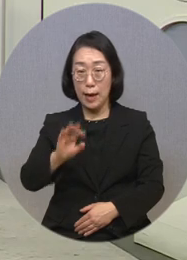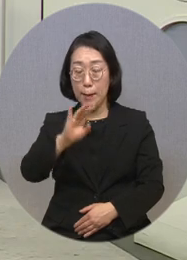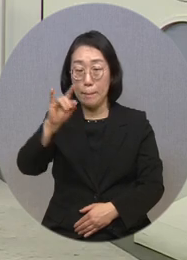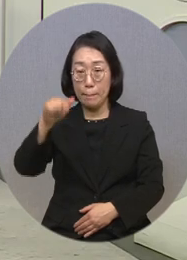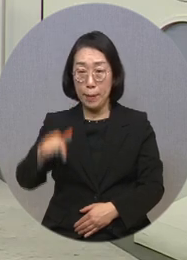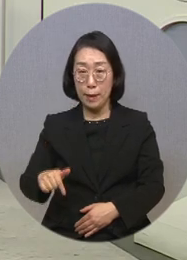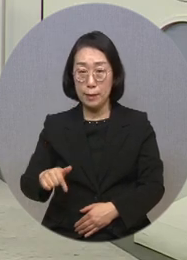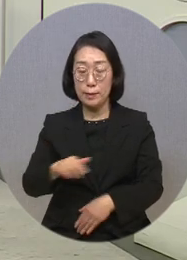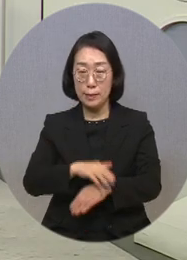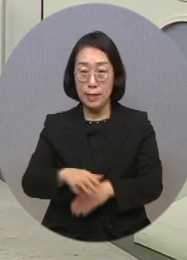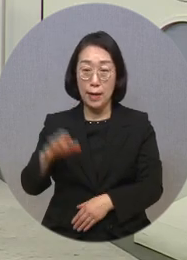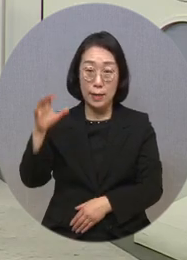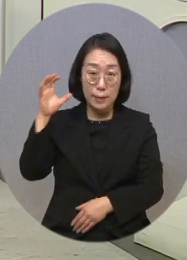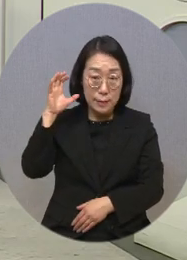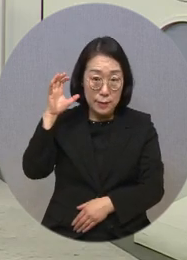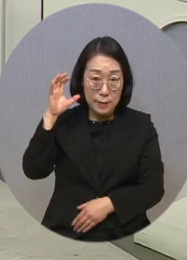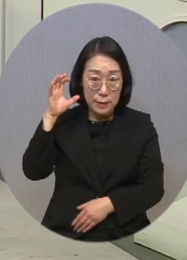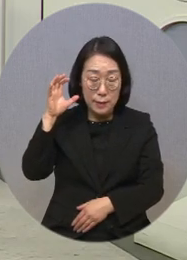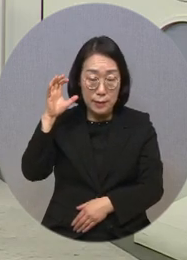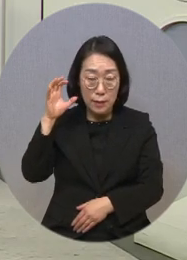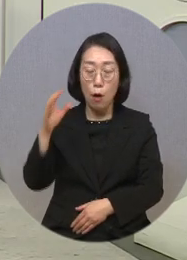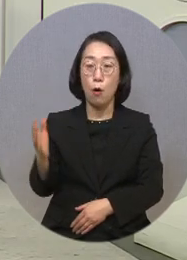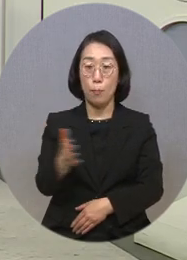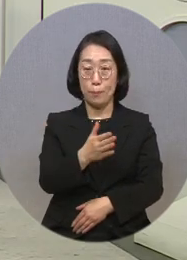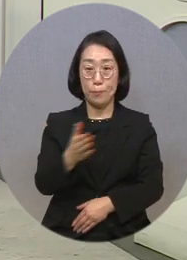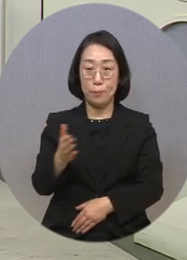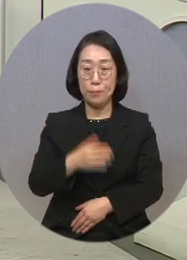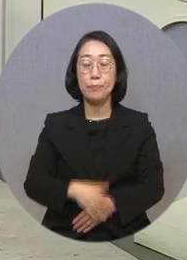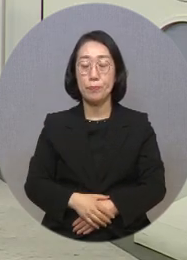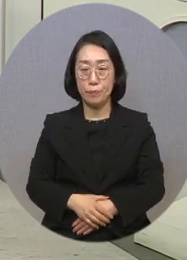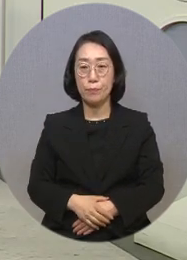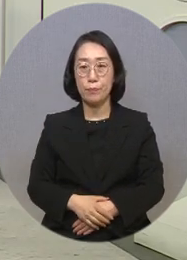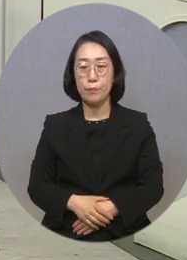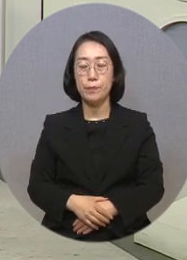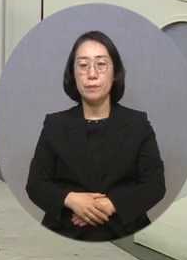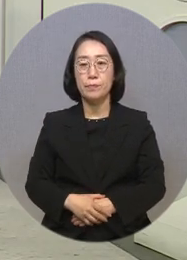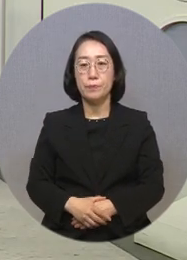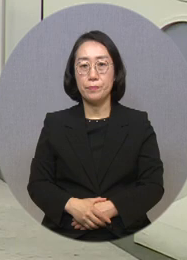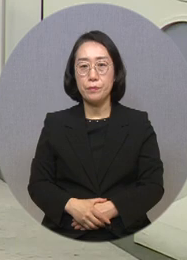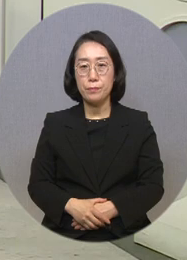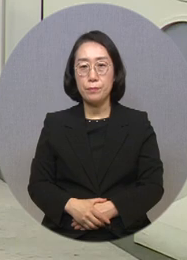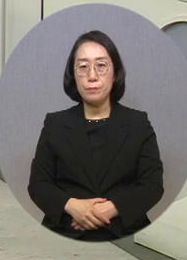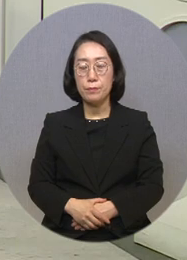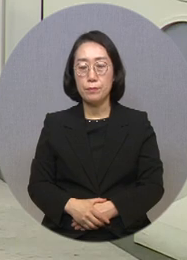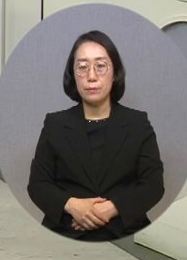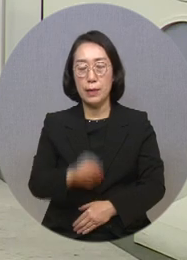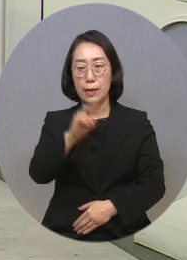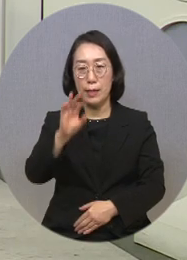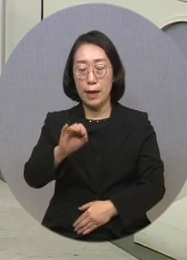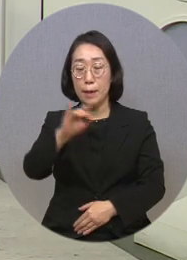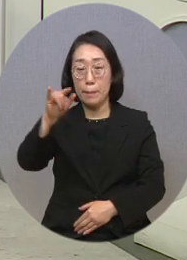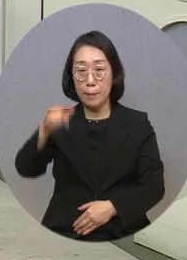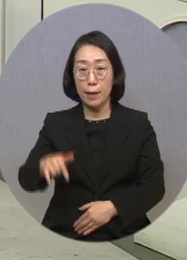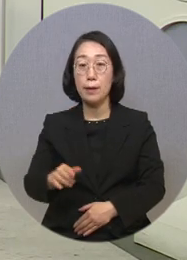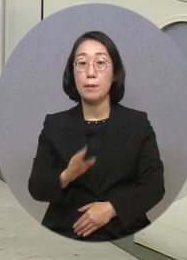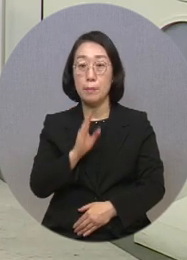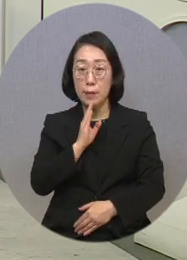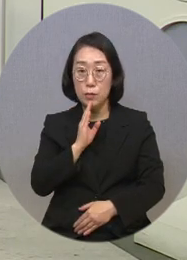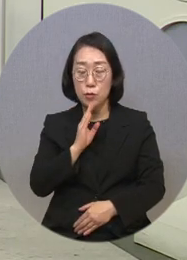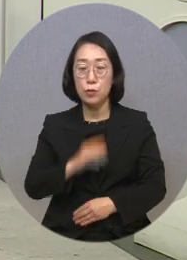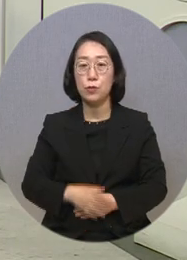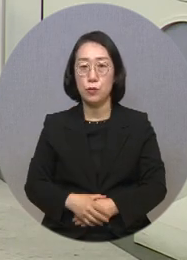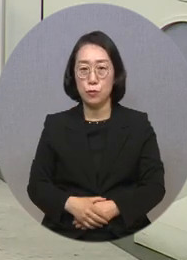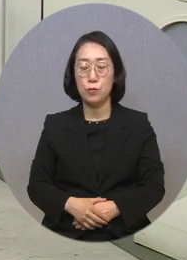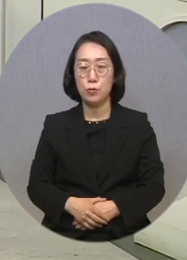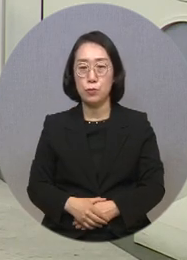조금 생소한 감이 없잖아 있을 수가 있다 그런 말씀 같은데 아니 양백이 원래 맞죠. 네, 그러니까 맞는